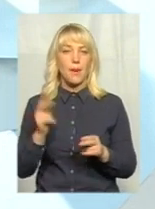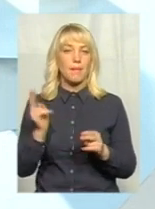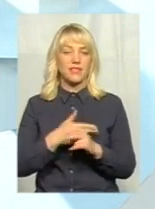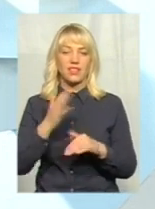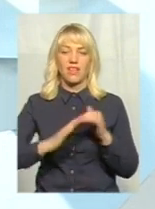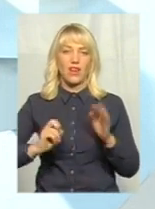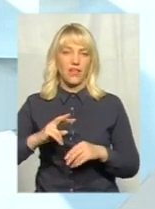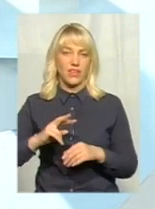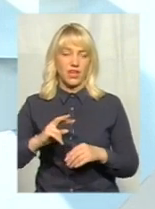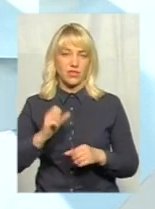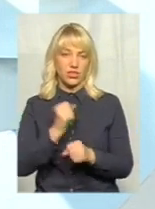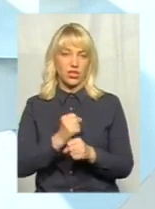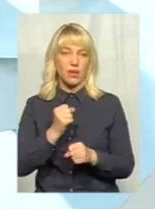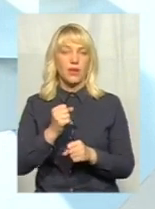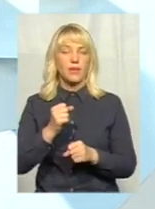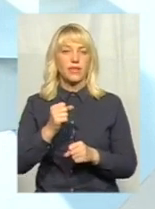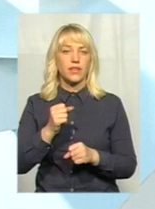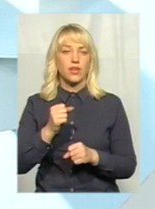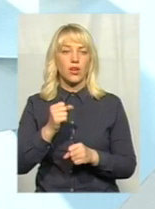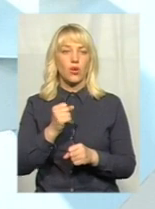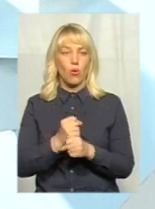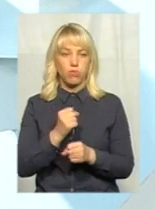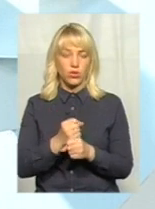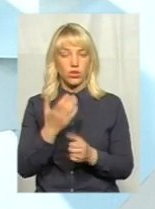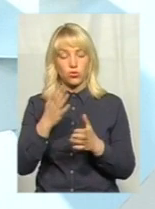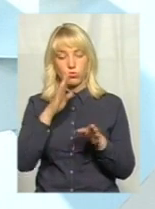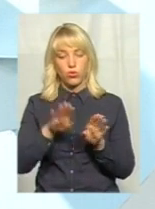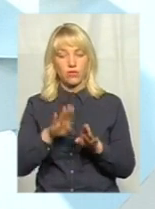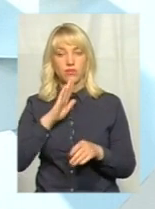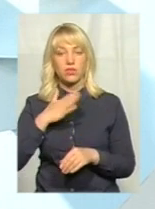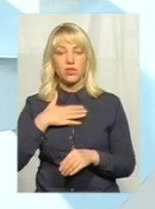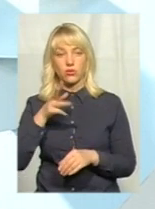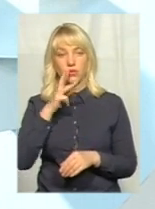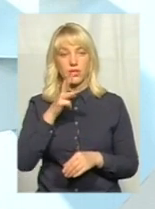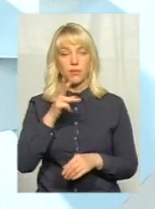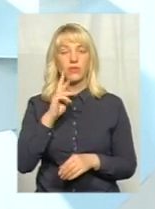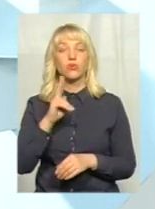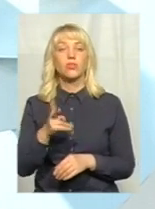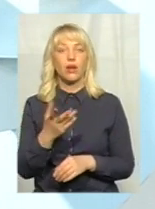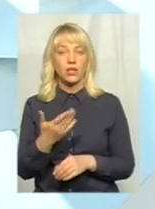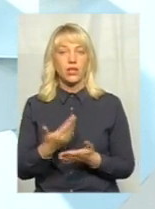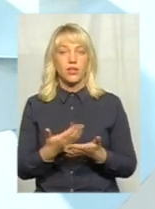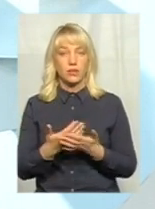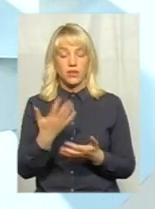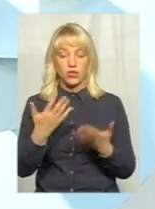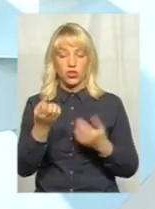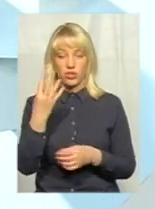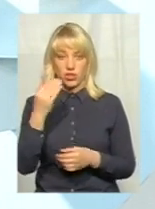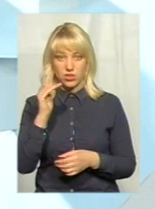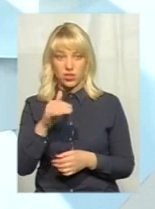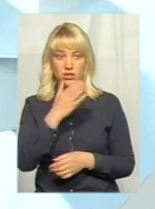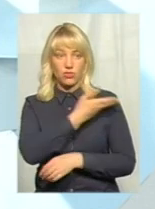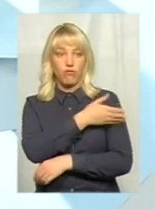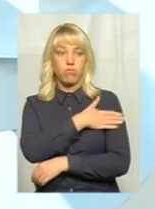кваліфікації робота. Якщо порівнювати з нашою зарплатою, якби велика. Якщо взяти цих 14 тисяч в Польщі,